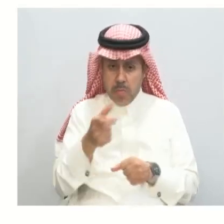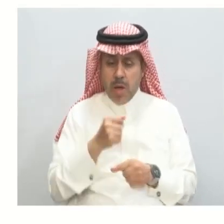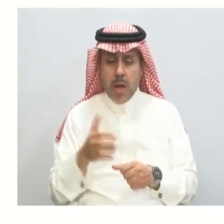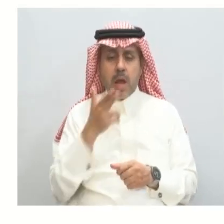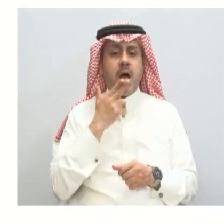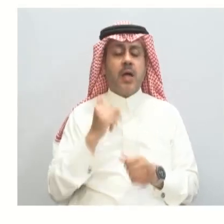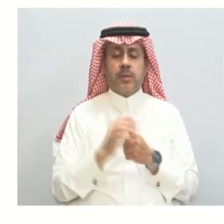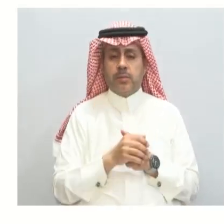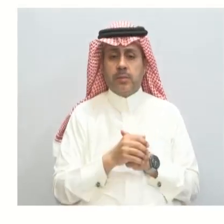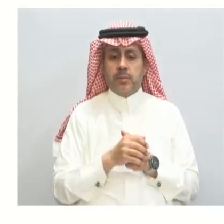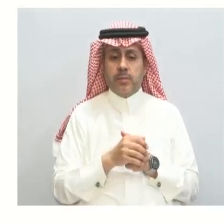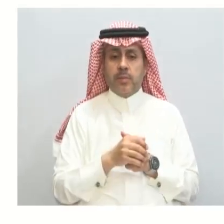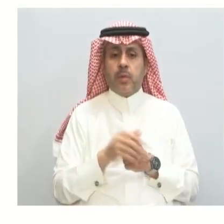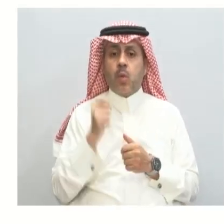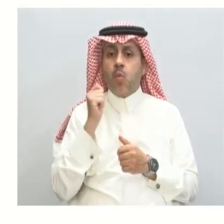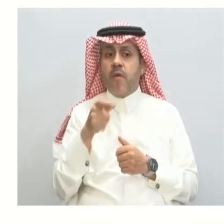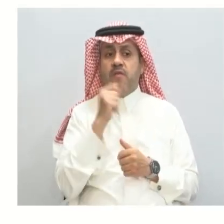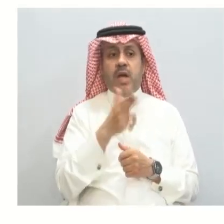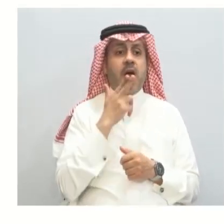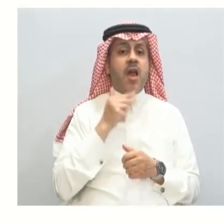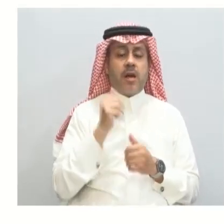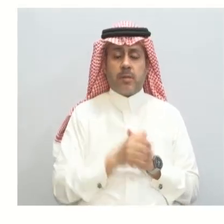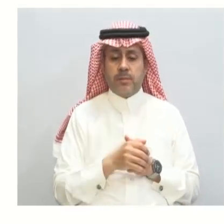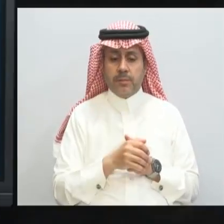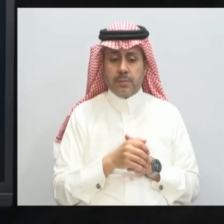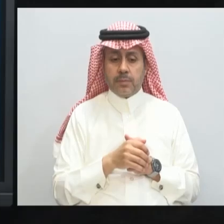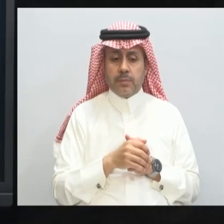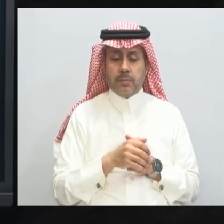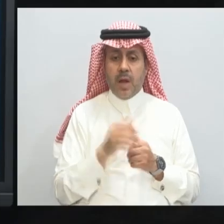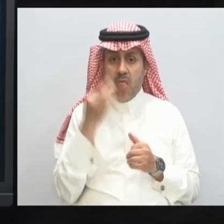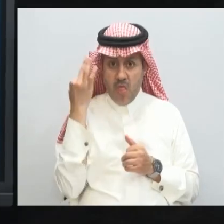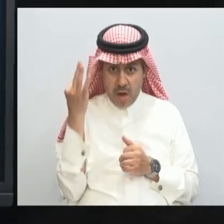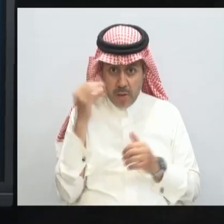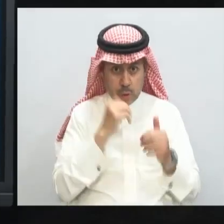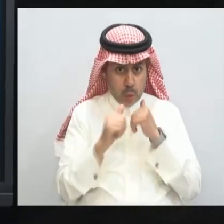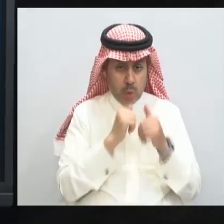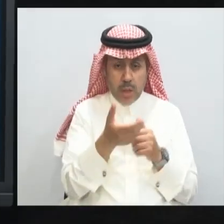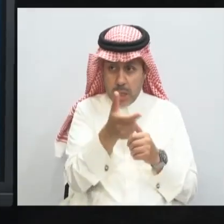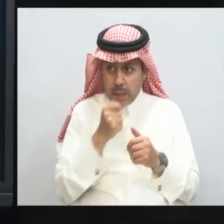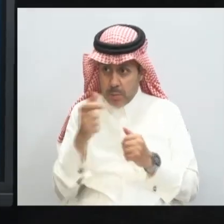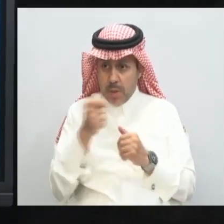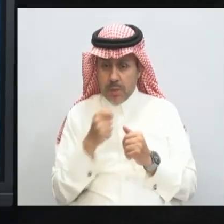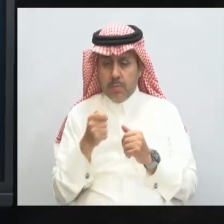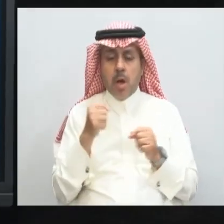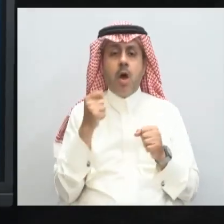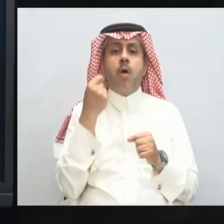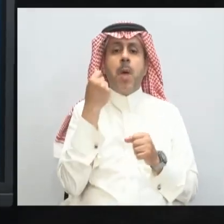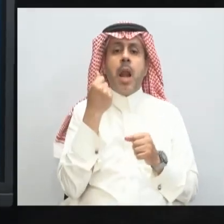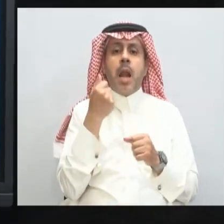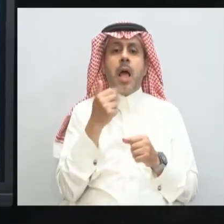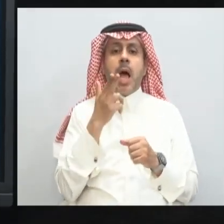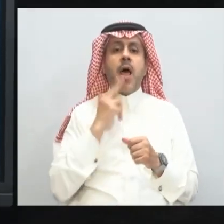الانفاق الحلال ناتي للجزء الاول من السؤال نريد ثلاثه امثله لطرق كسب المال الان تعرفنا على